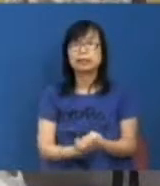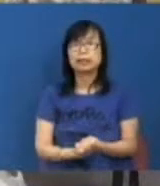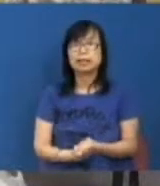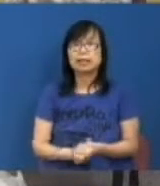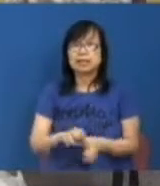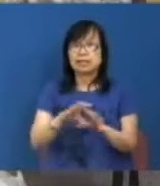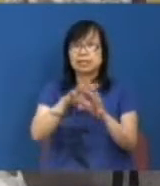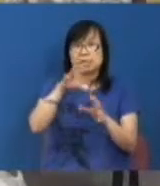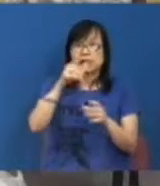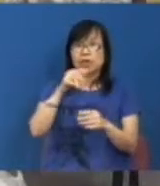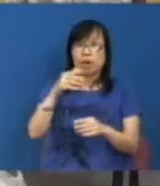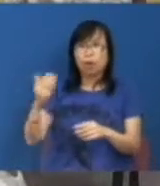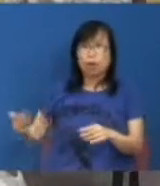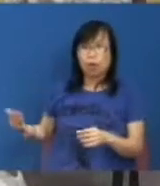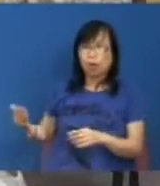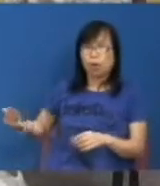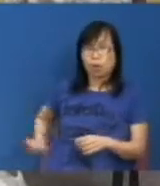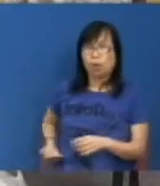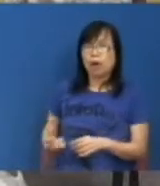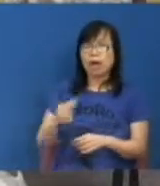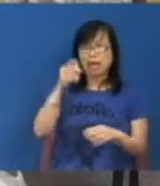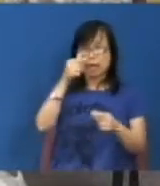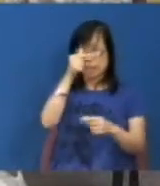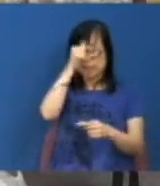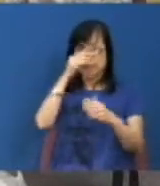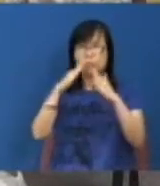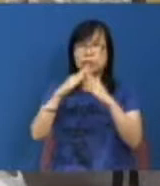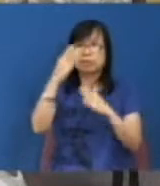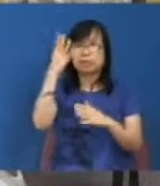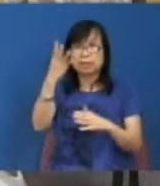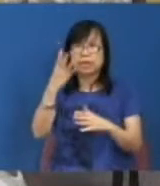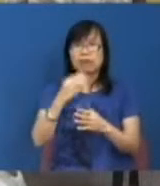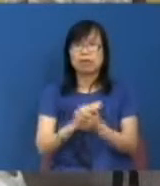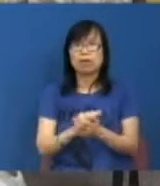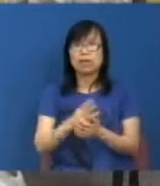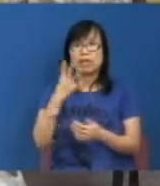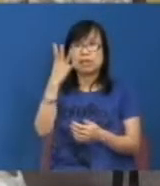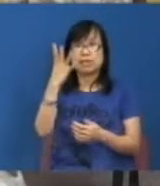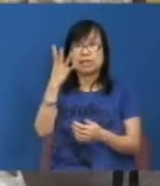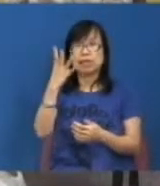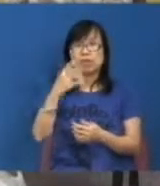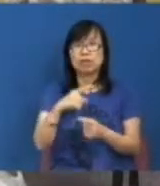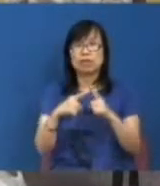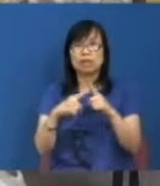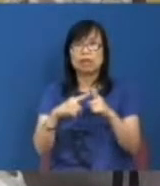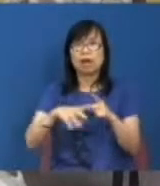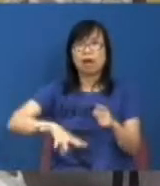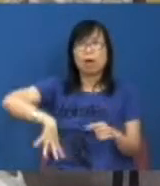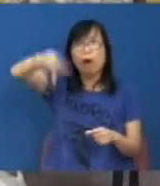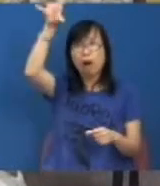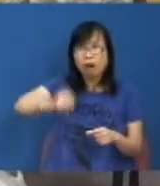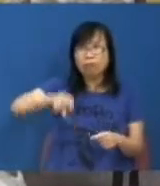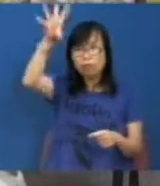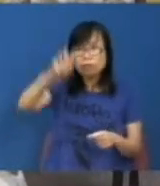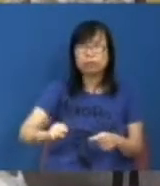間醫院廣華醫院嚟嘅，成間醫院得四個啫，咁就四日 on call 咯，即係四日通頂一次。咁其實